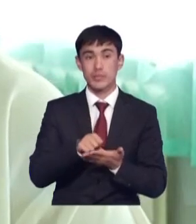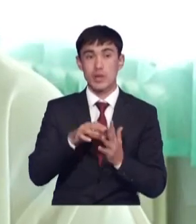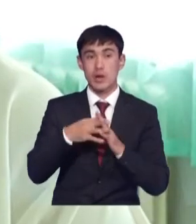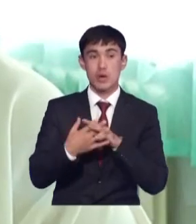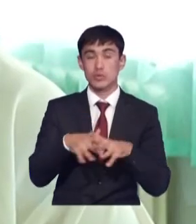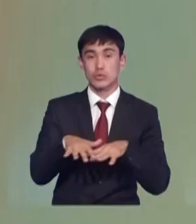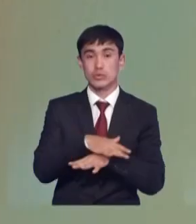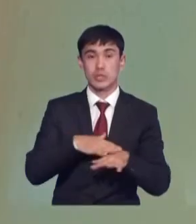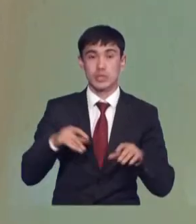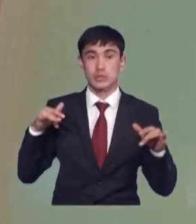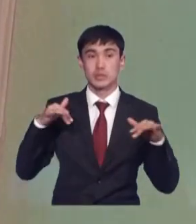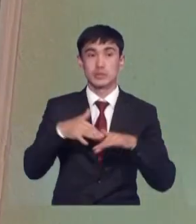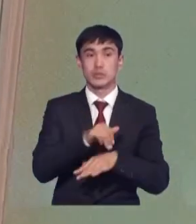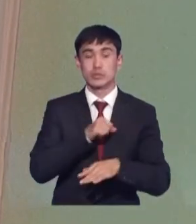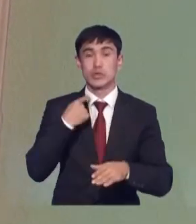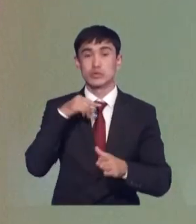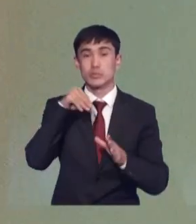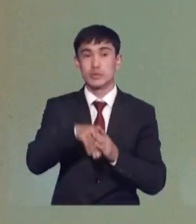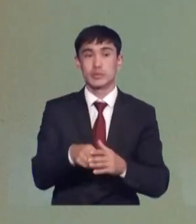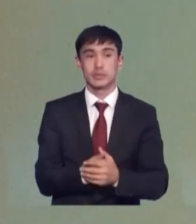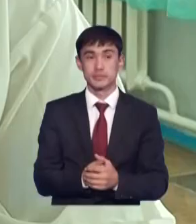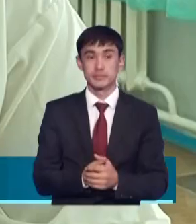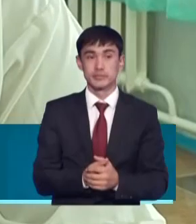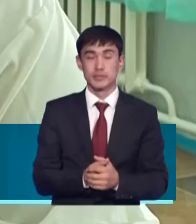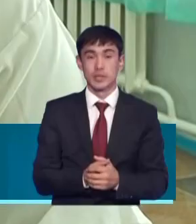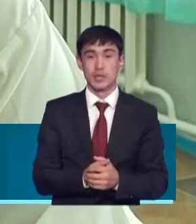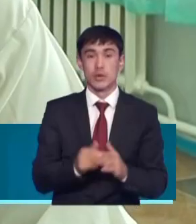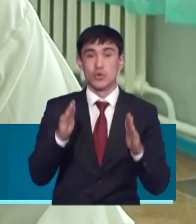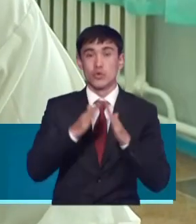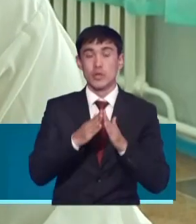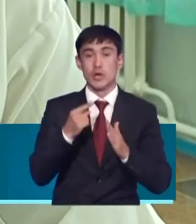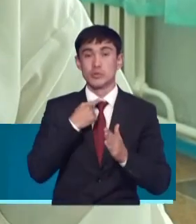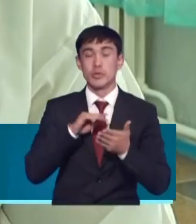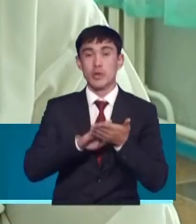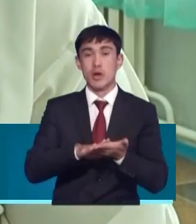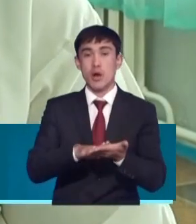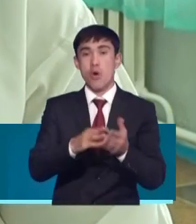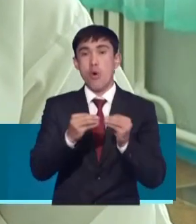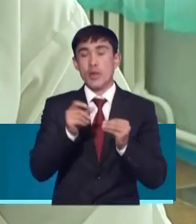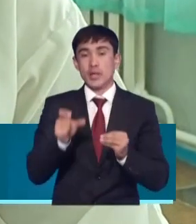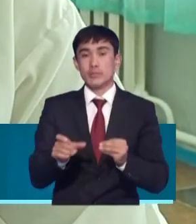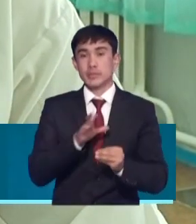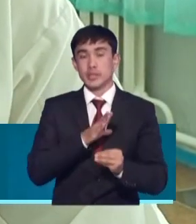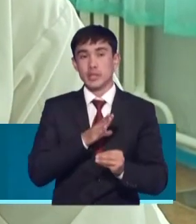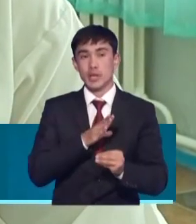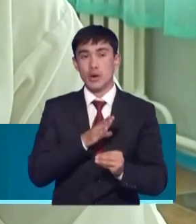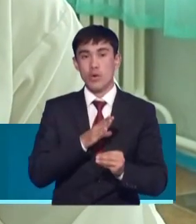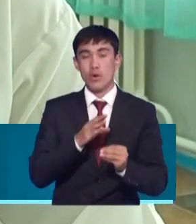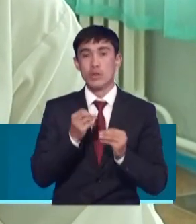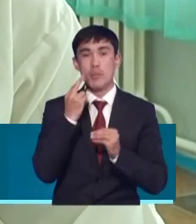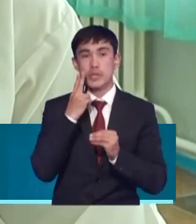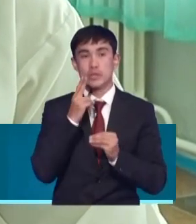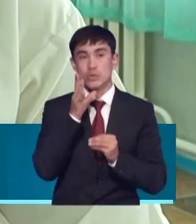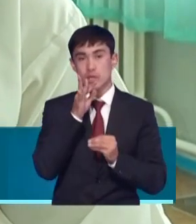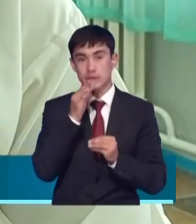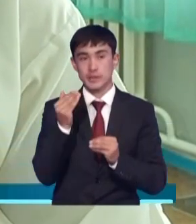тұрғындары көптеп келіп өз дауыстарын беріп жатыр. Үйден дауыс беруге 10 адам өтініш берді. Ол түстен кейінгі